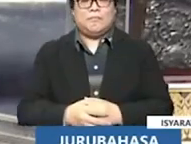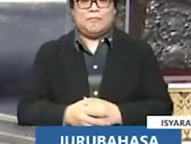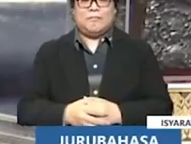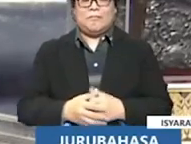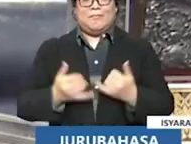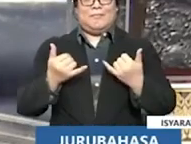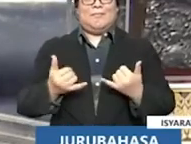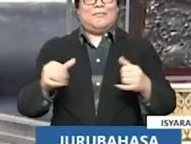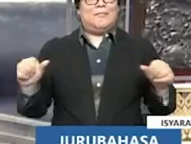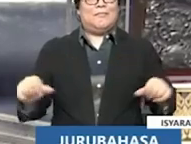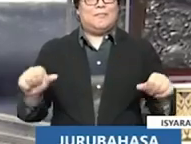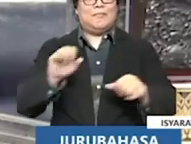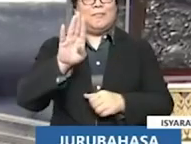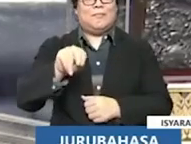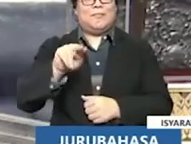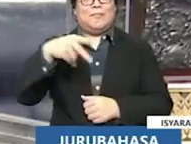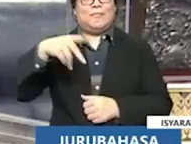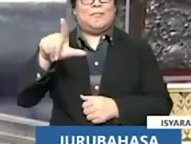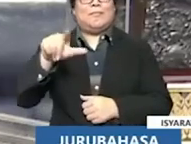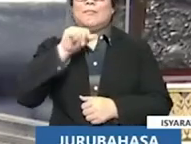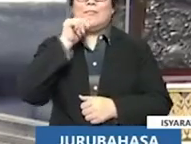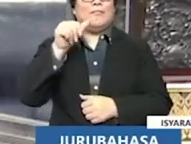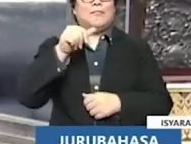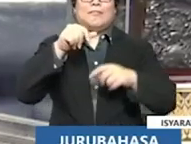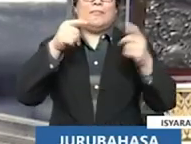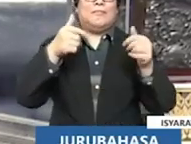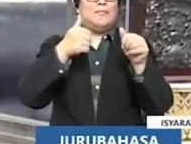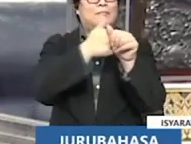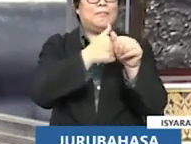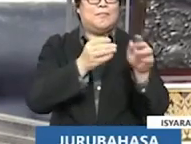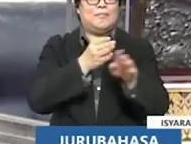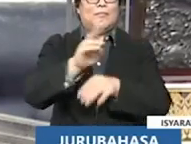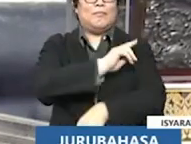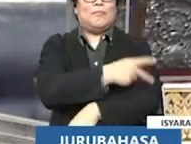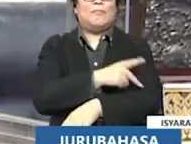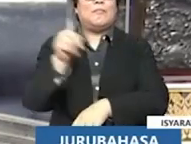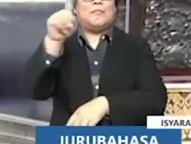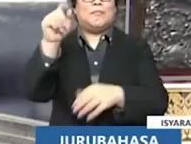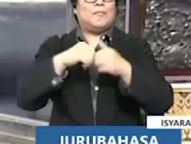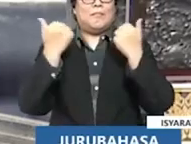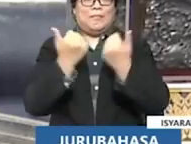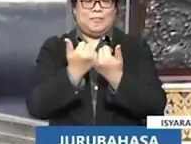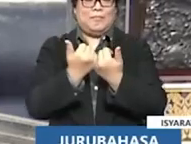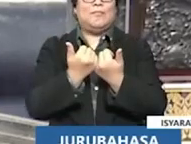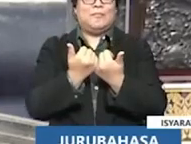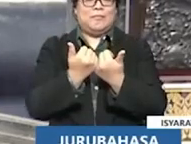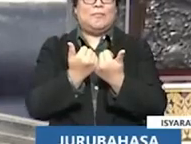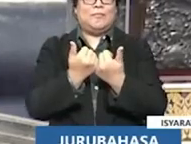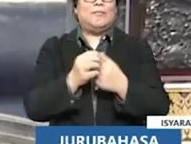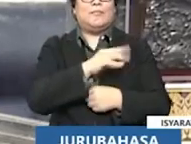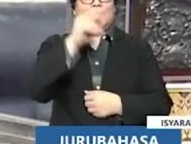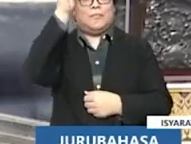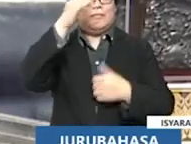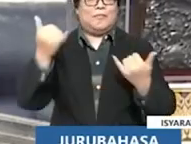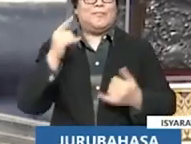masa ini, aktiviti BNPL ini tidak tertakluk di bawah bidang kuasa mana-mana agensi pengawalsediaan. Dan kerajaan